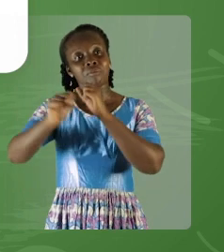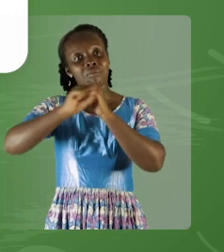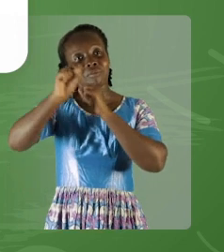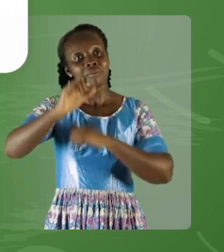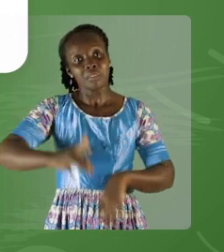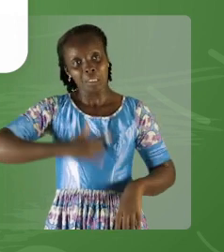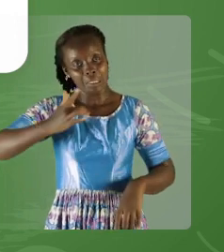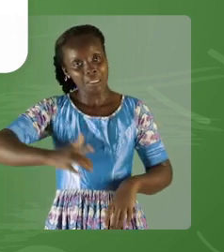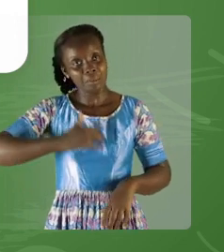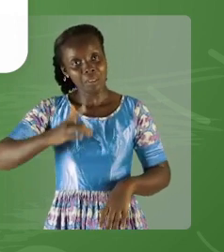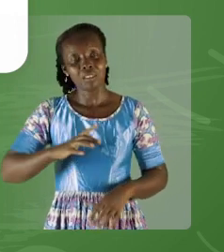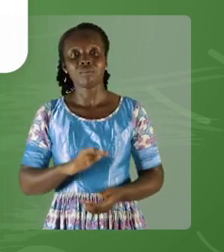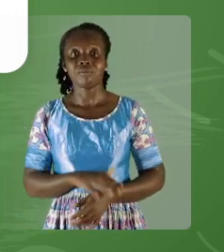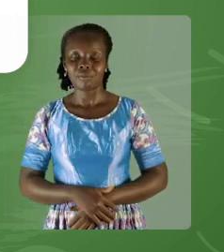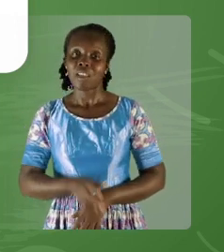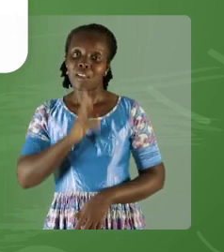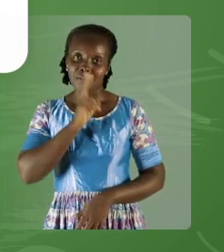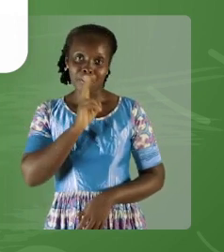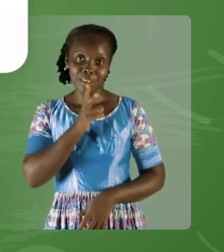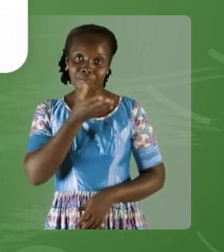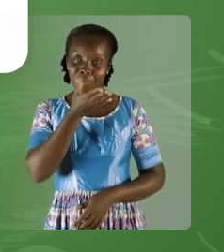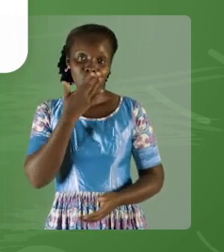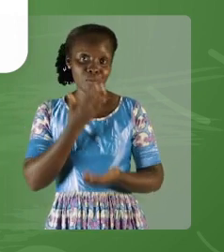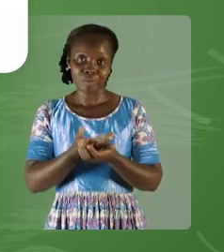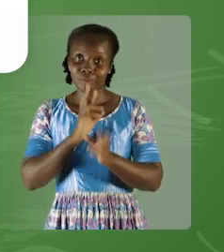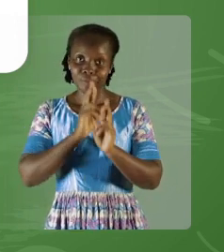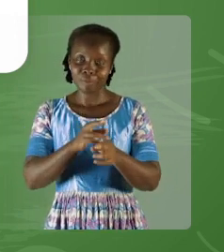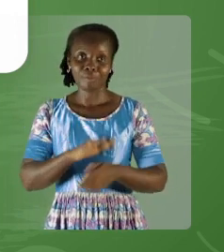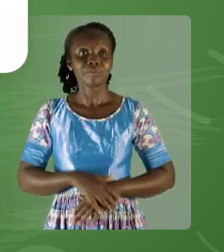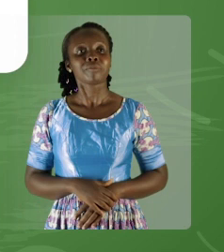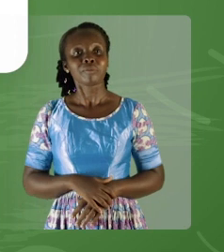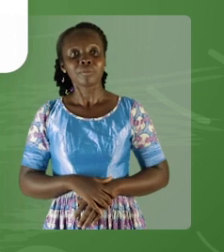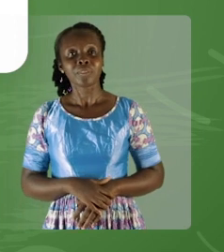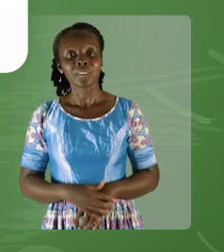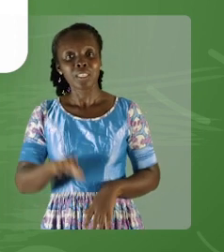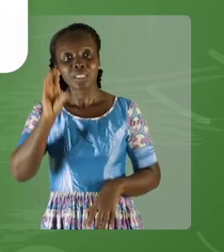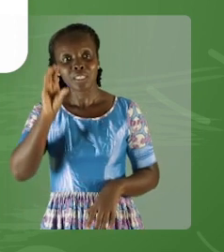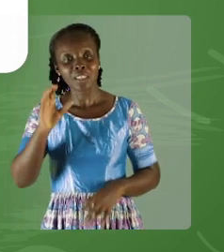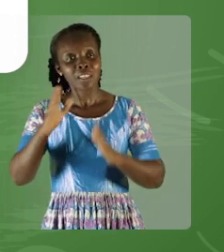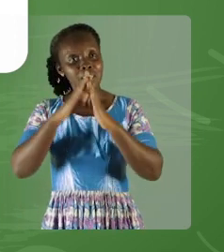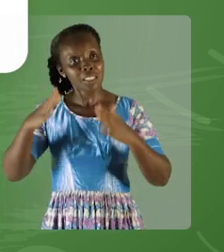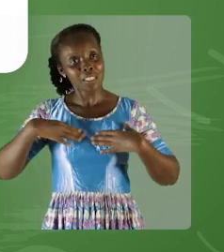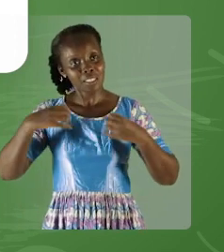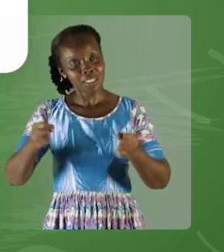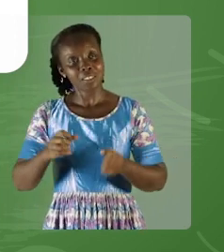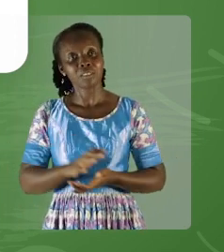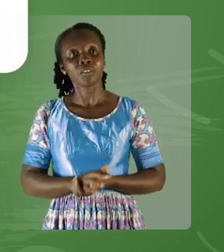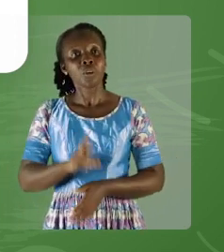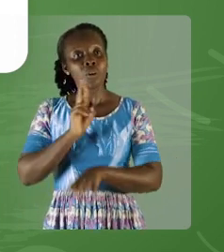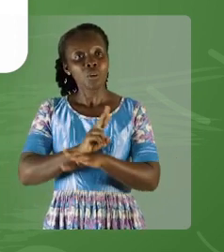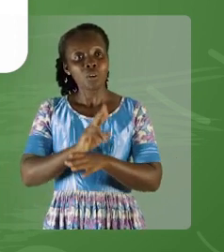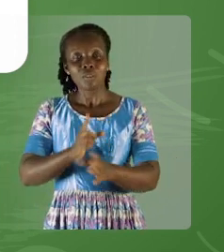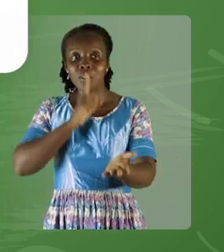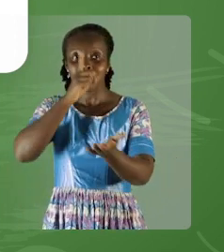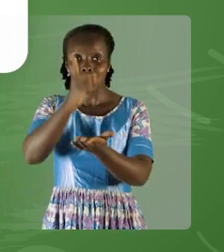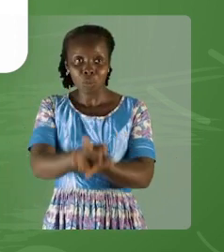aux campagnes de sensibilisation. Ça, c'est vrai. Petit c. Le centre de santé a